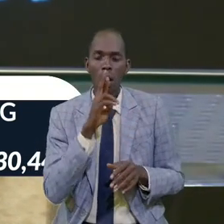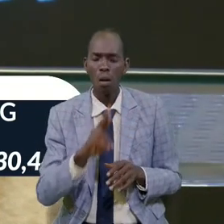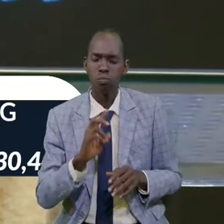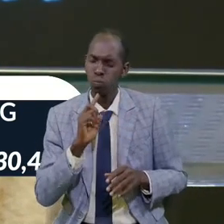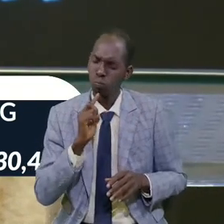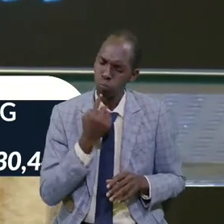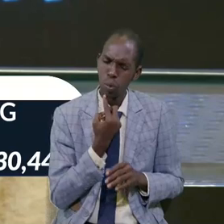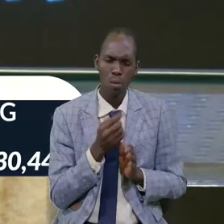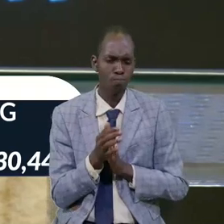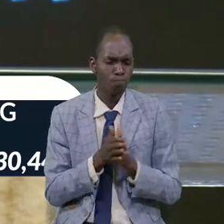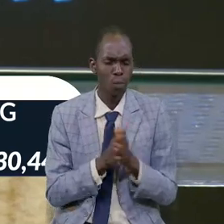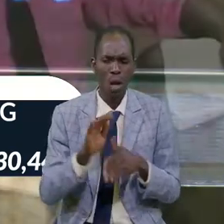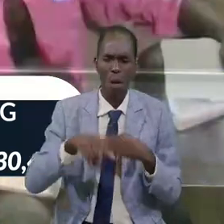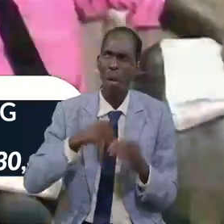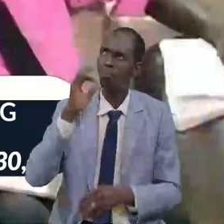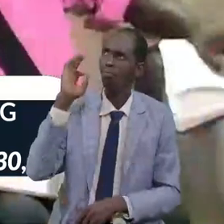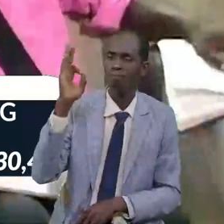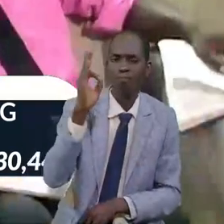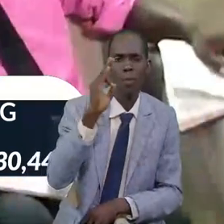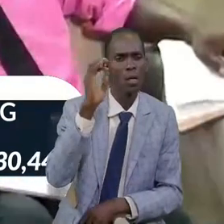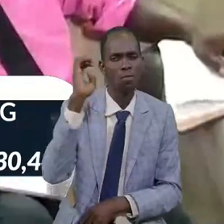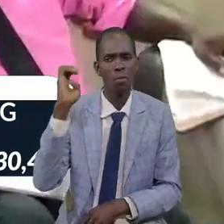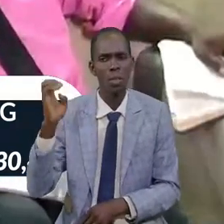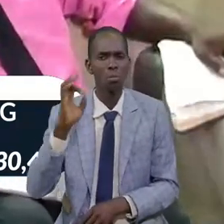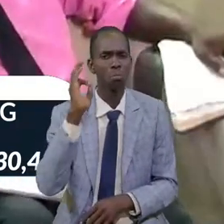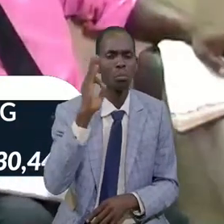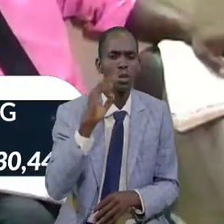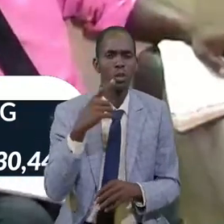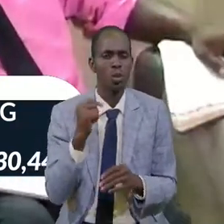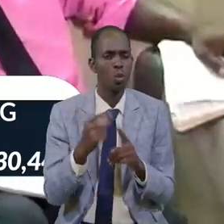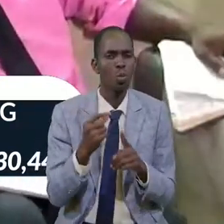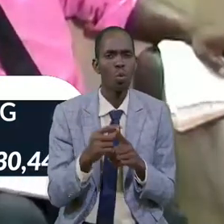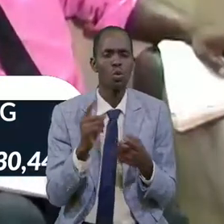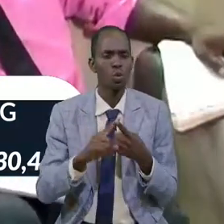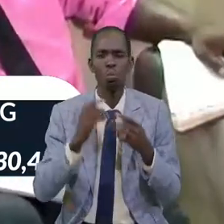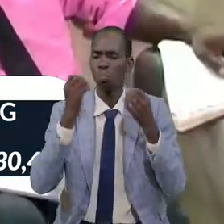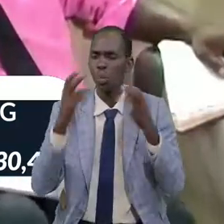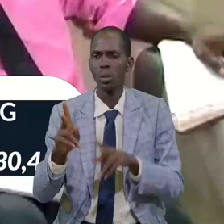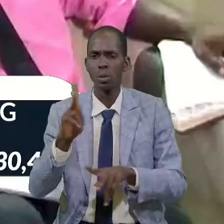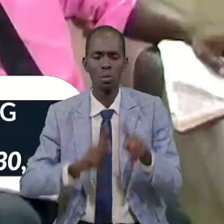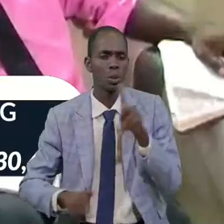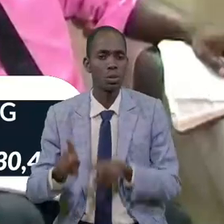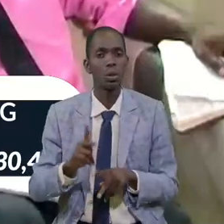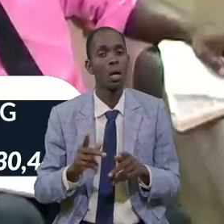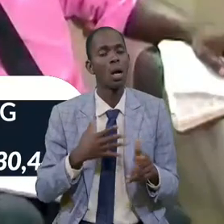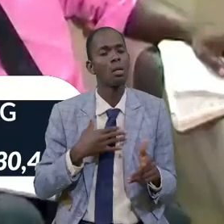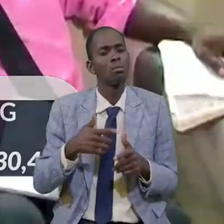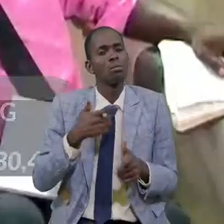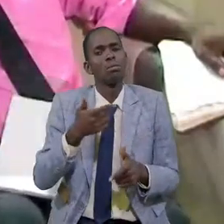pour l'évangélisation, vous êtes passionné pour aller prêcher l'évangile aux autres. Et